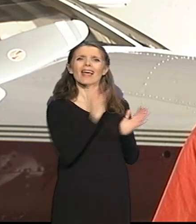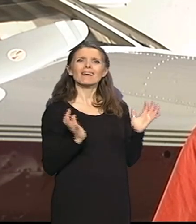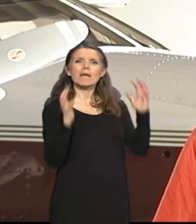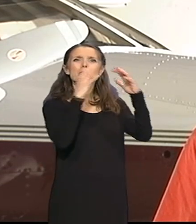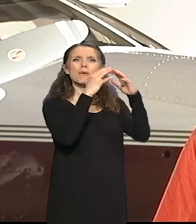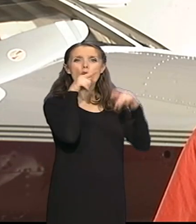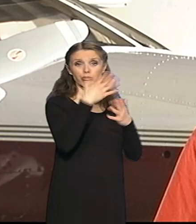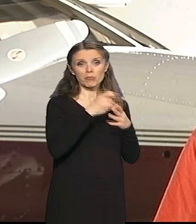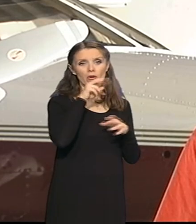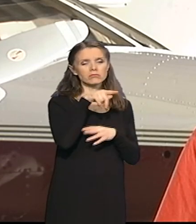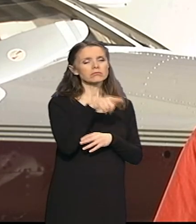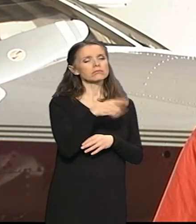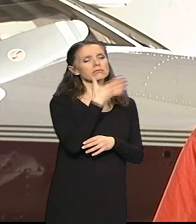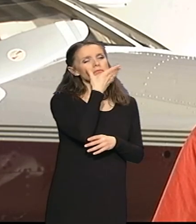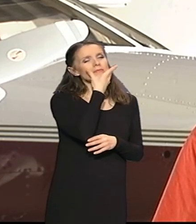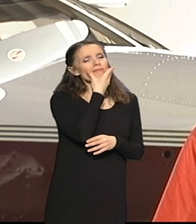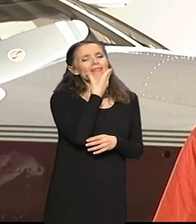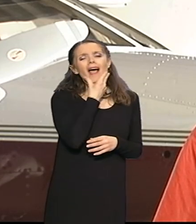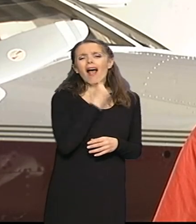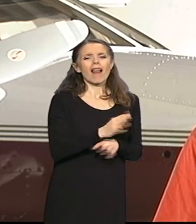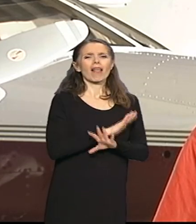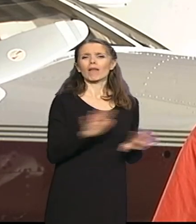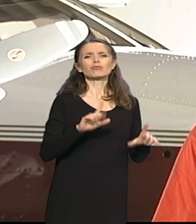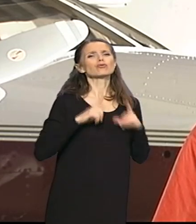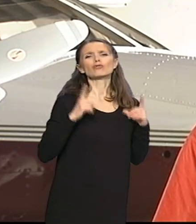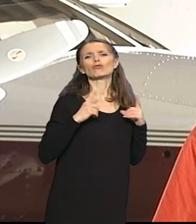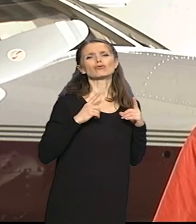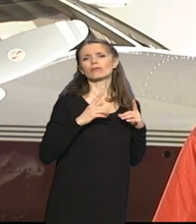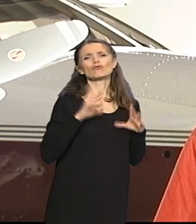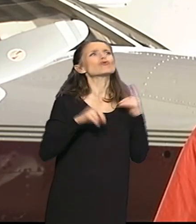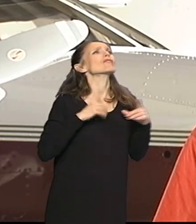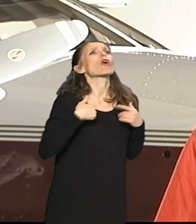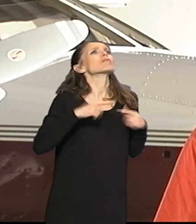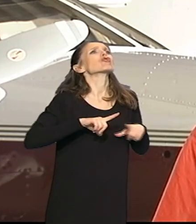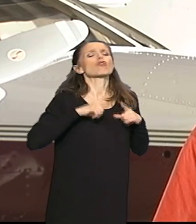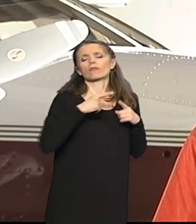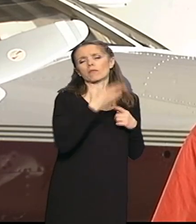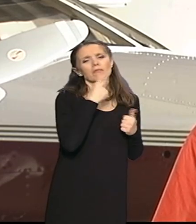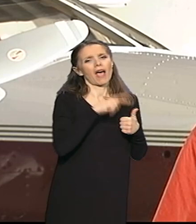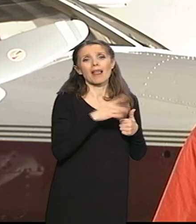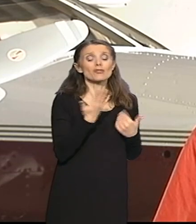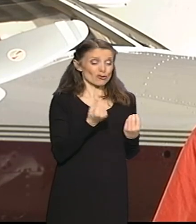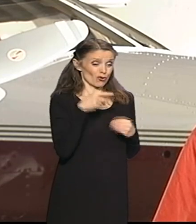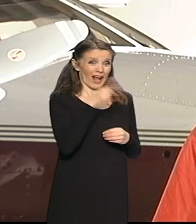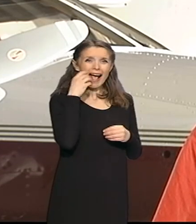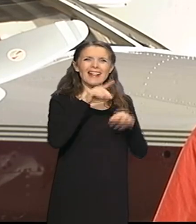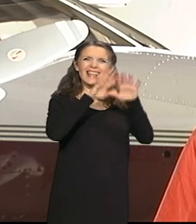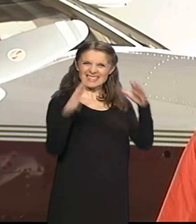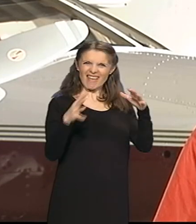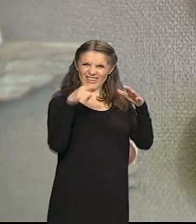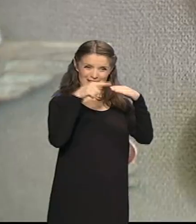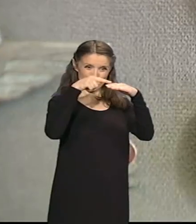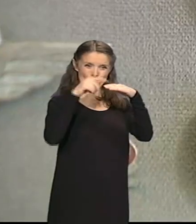jedan od najlepših doživlja u životu. Znate, zato što je to jedini put u životu da sam ja bio